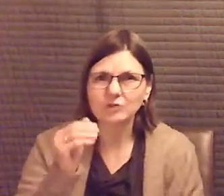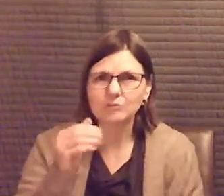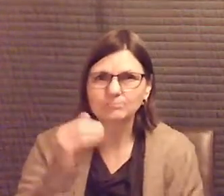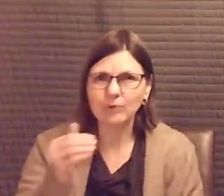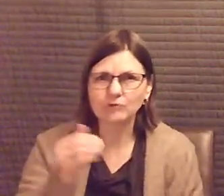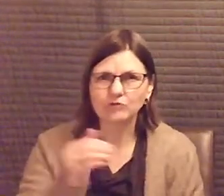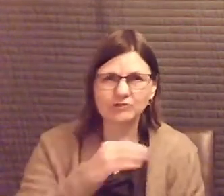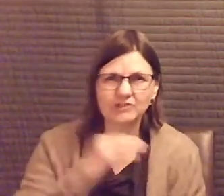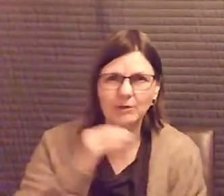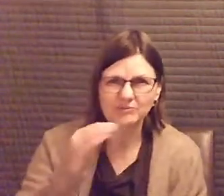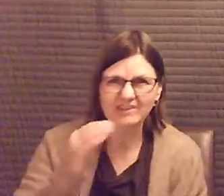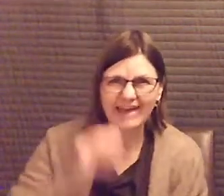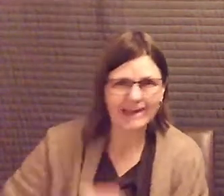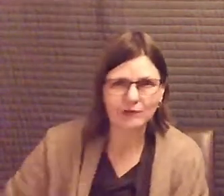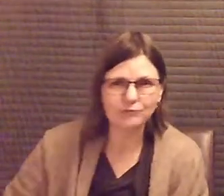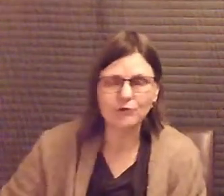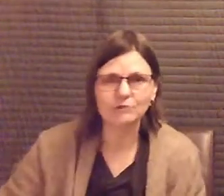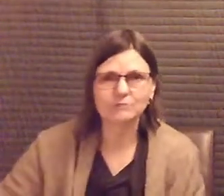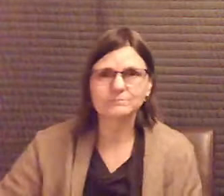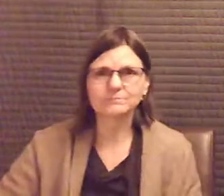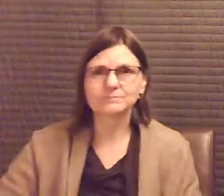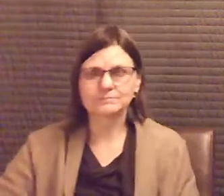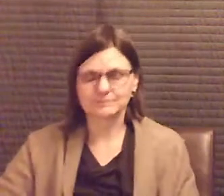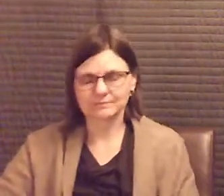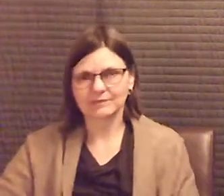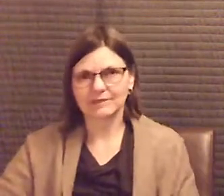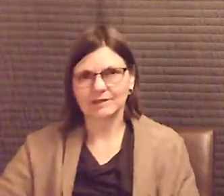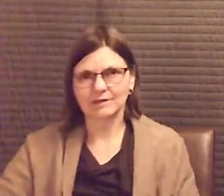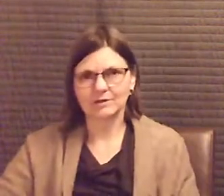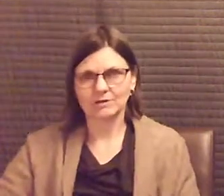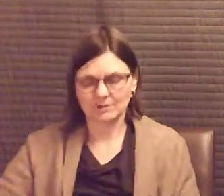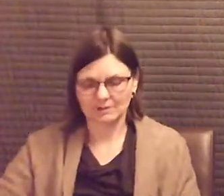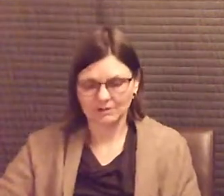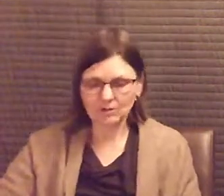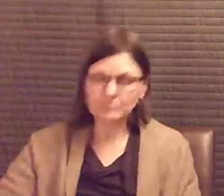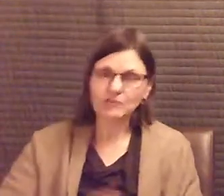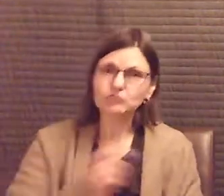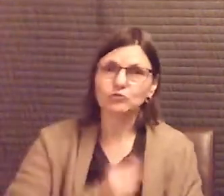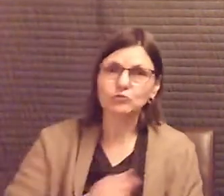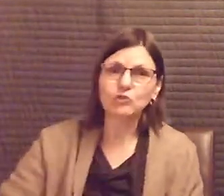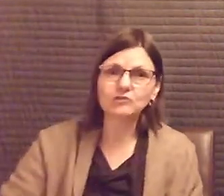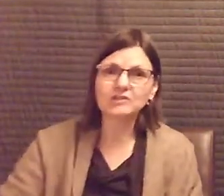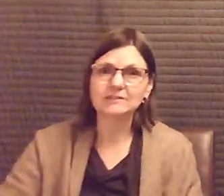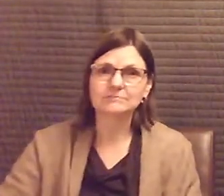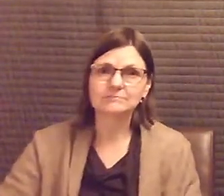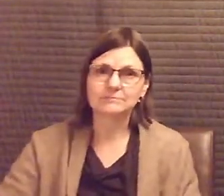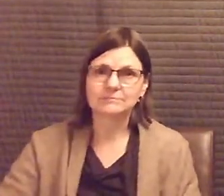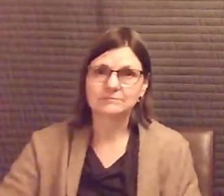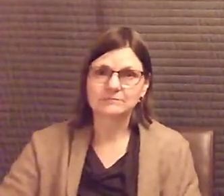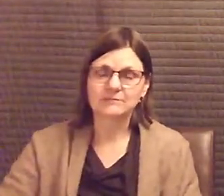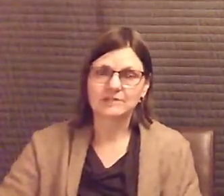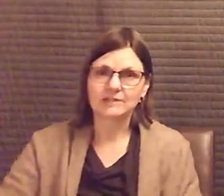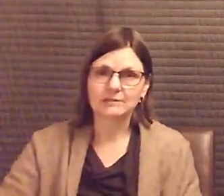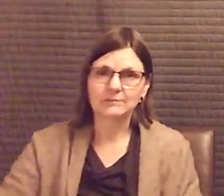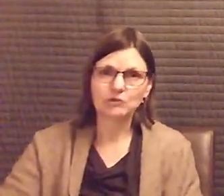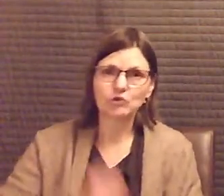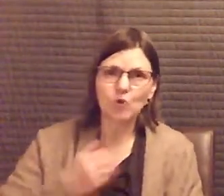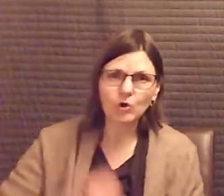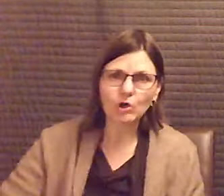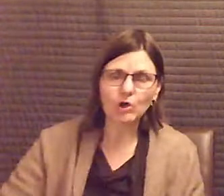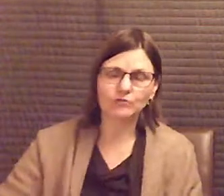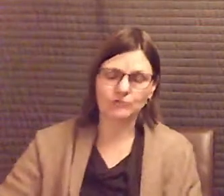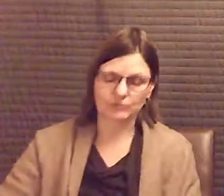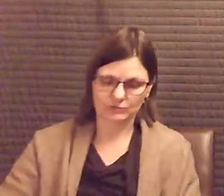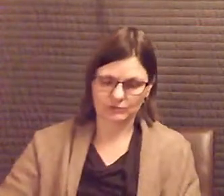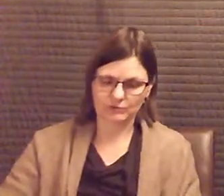lang een schot boze op zijn eigen volk die kost is in de lekkerder omdat ze toen zo nog minder ambi met een